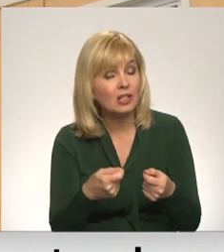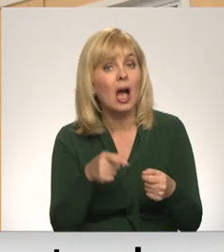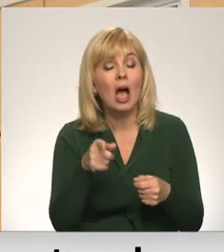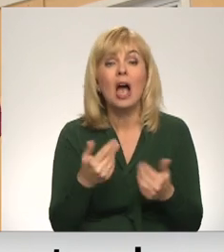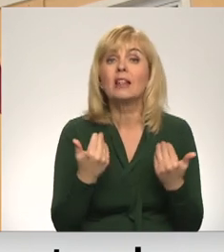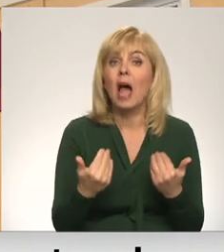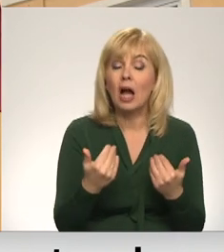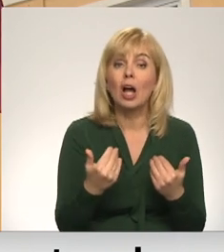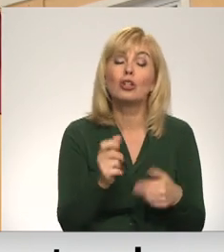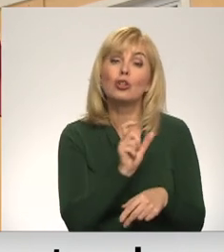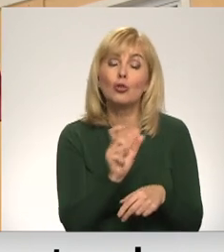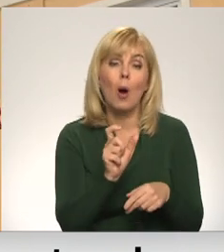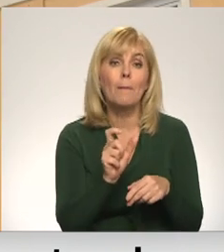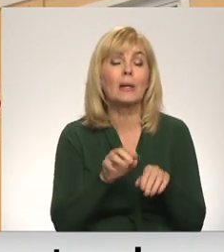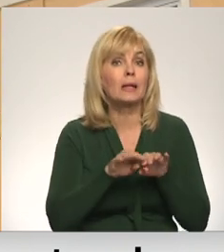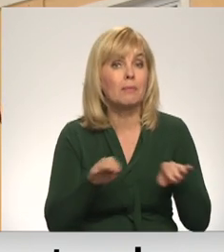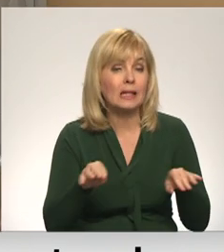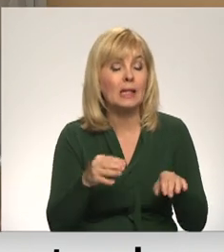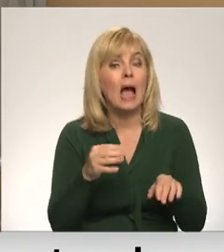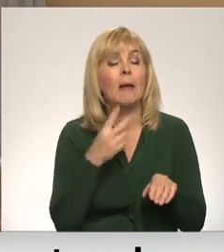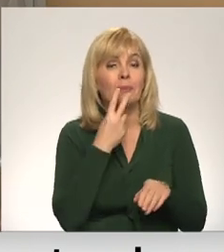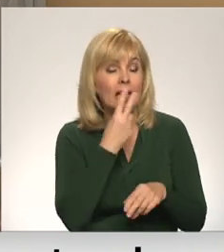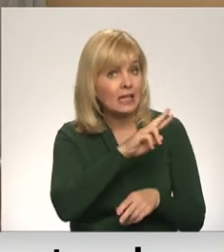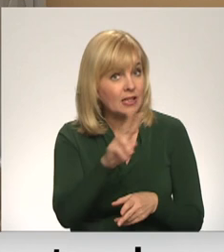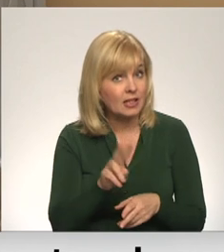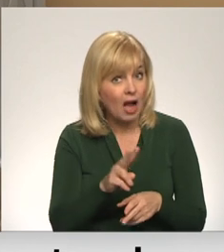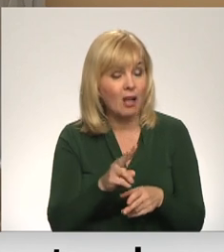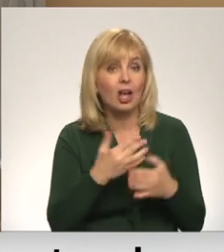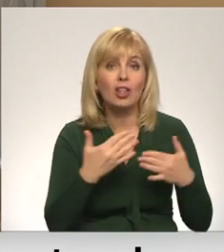šobrīd ministrija izskata dažādus rīcības scenārijus, par kuriem